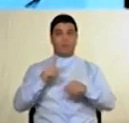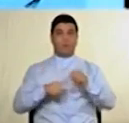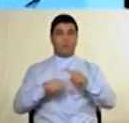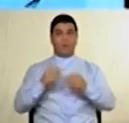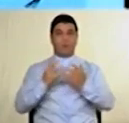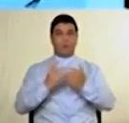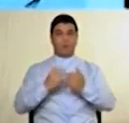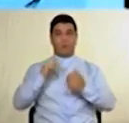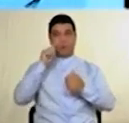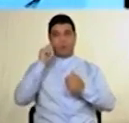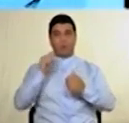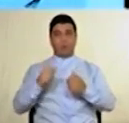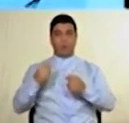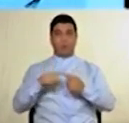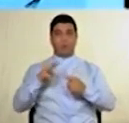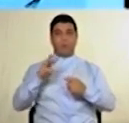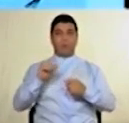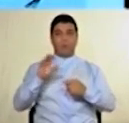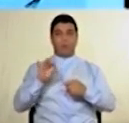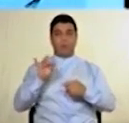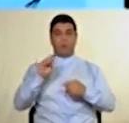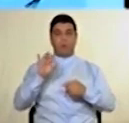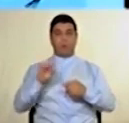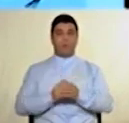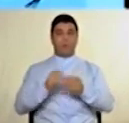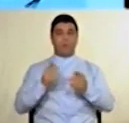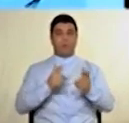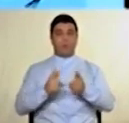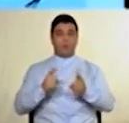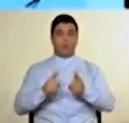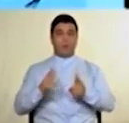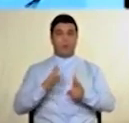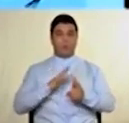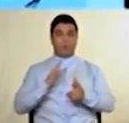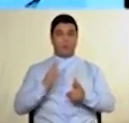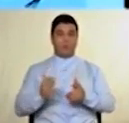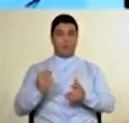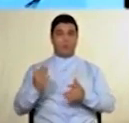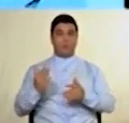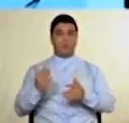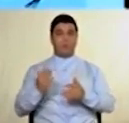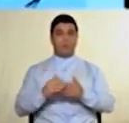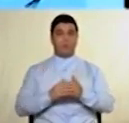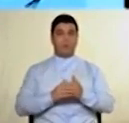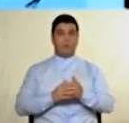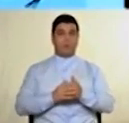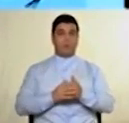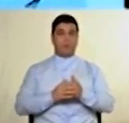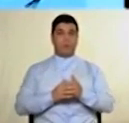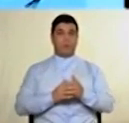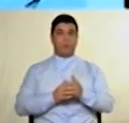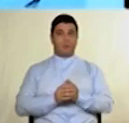Albatta, Xitoy asosan matoni ipak gazlamalaridan tayyorlashgan bo'lsa, demak, ya'ni